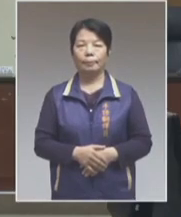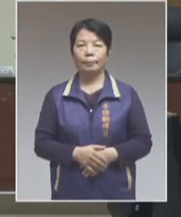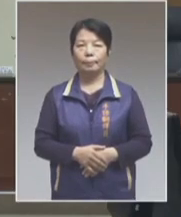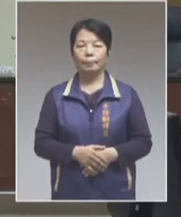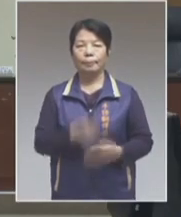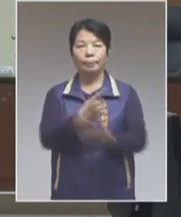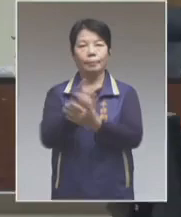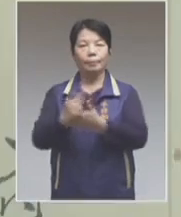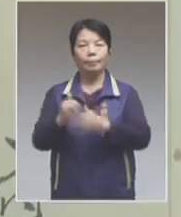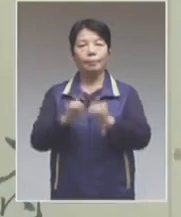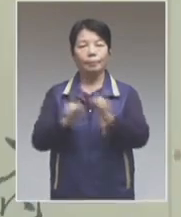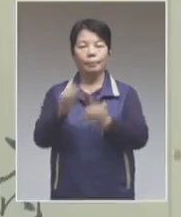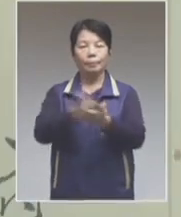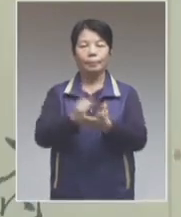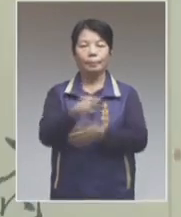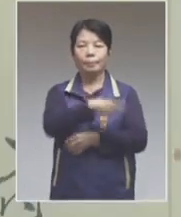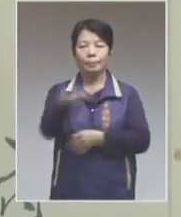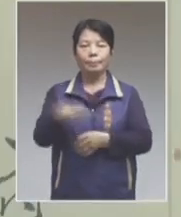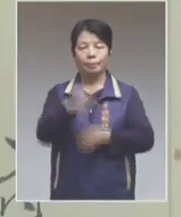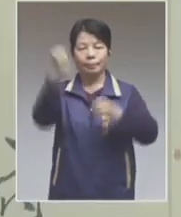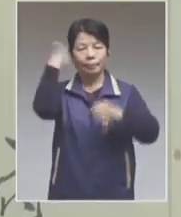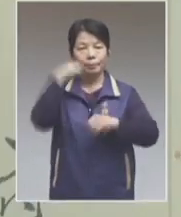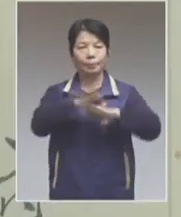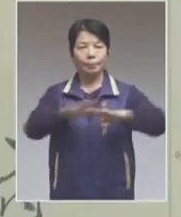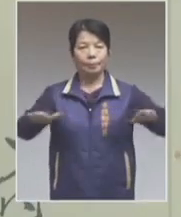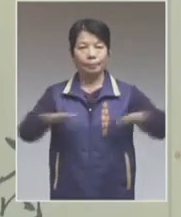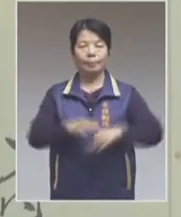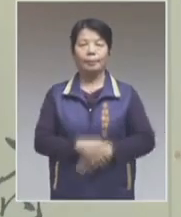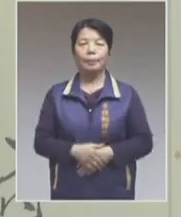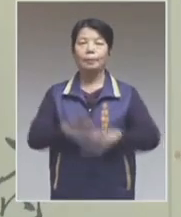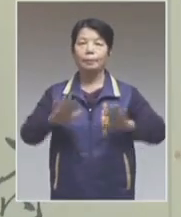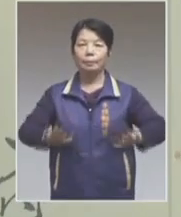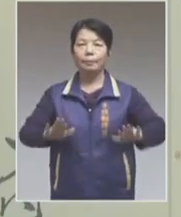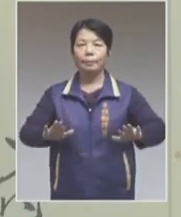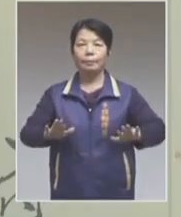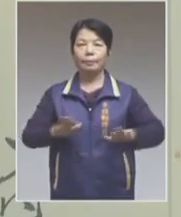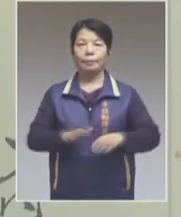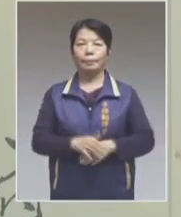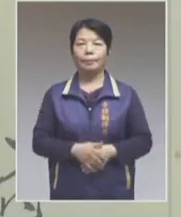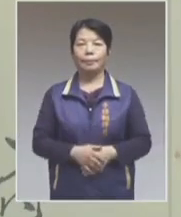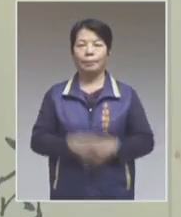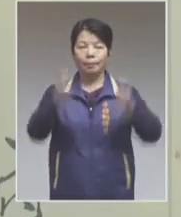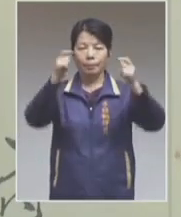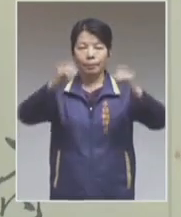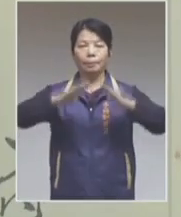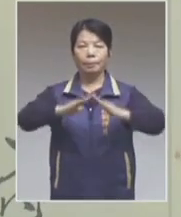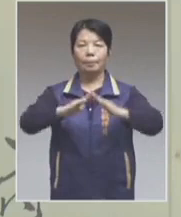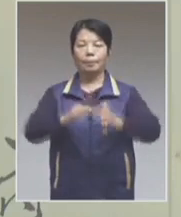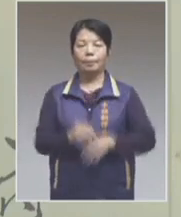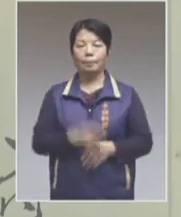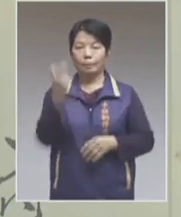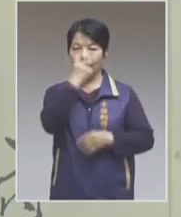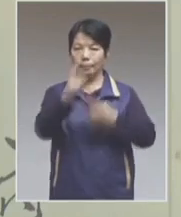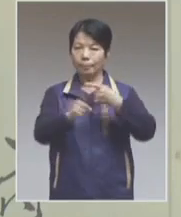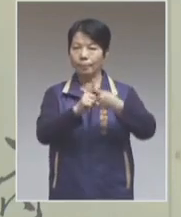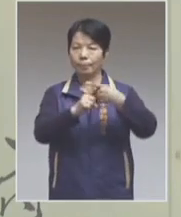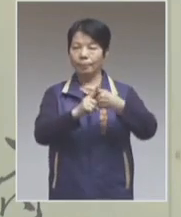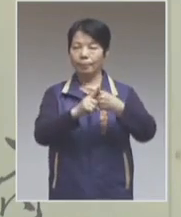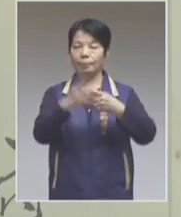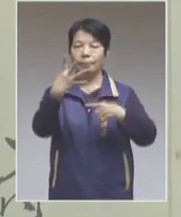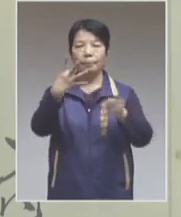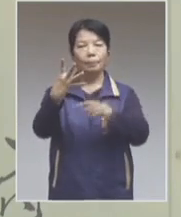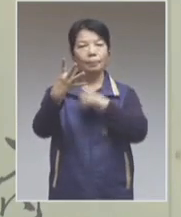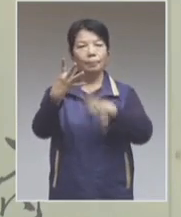各位市民朋友，各位媒体朋友，大家早安。那今天高雄市有确诊了四位